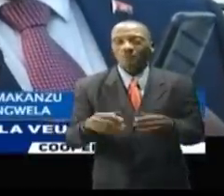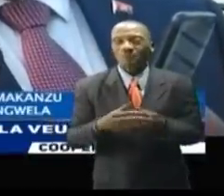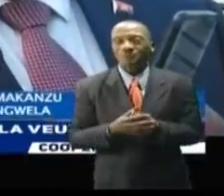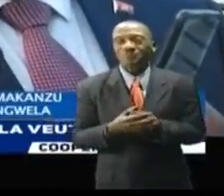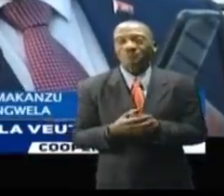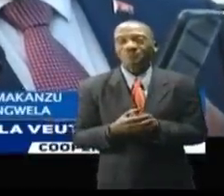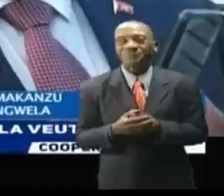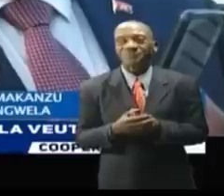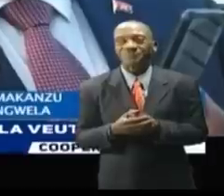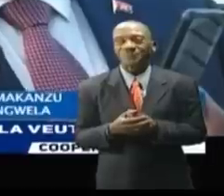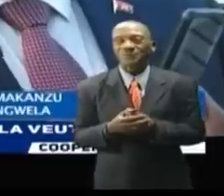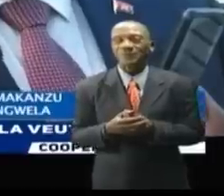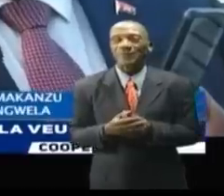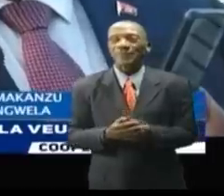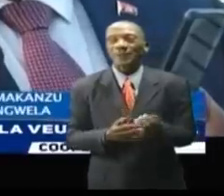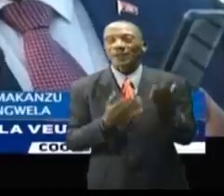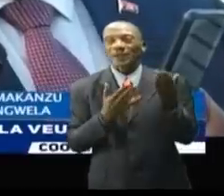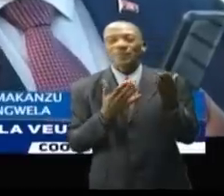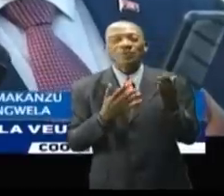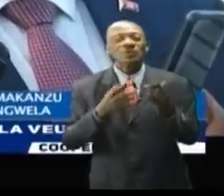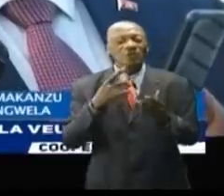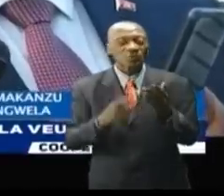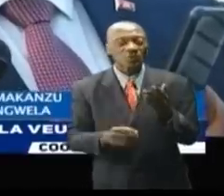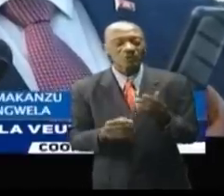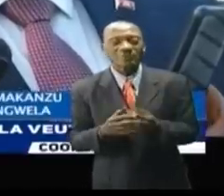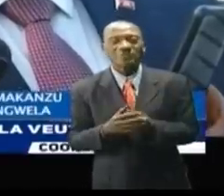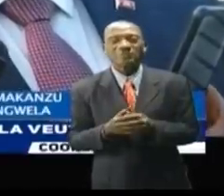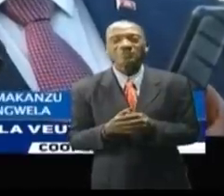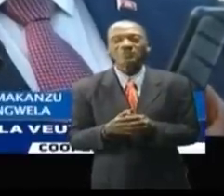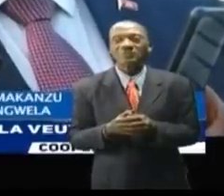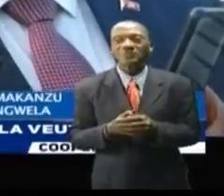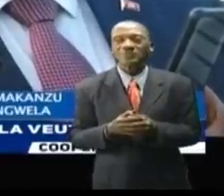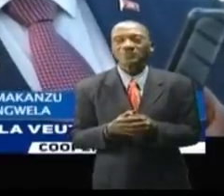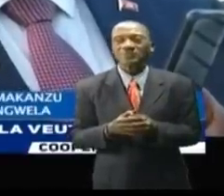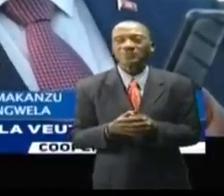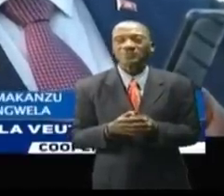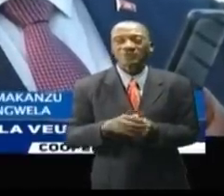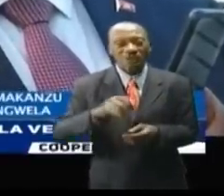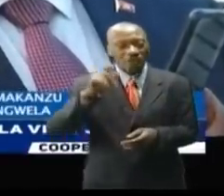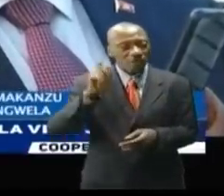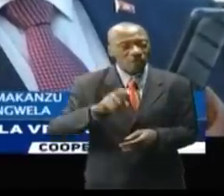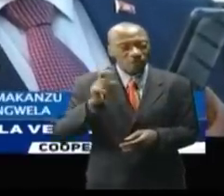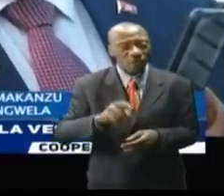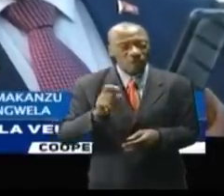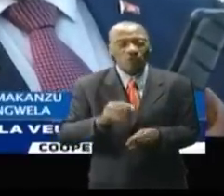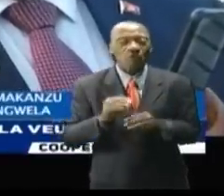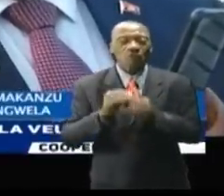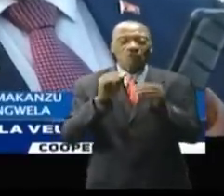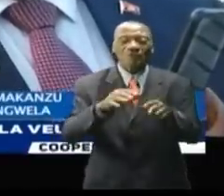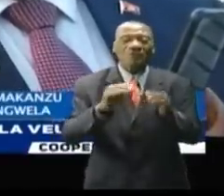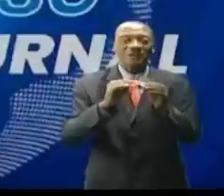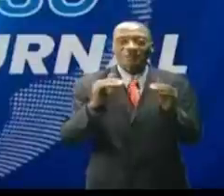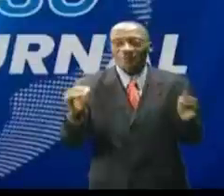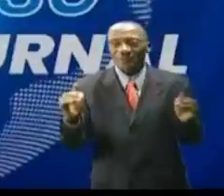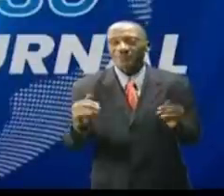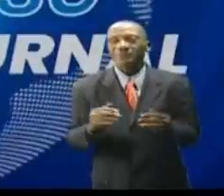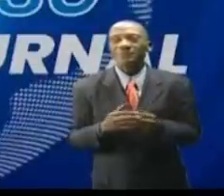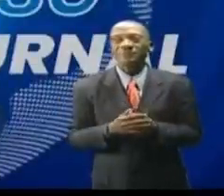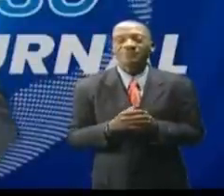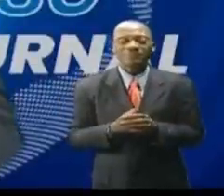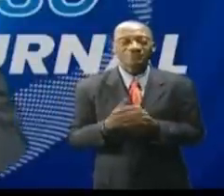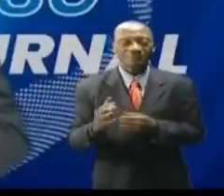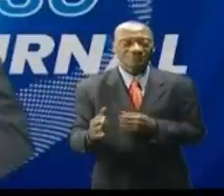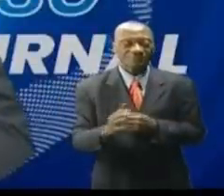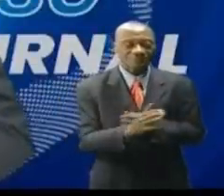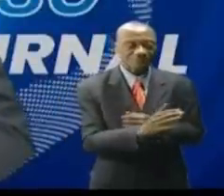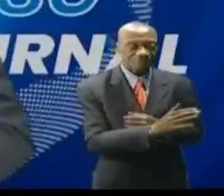vaut la peine, c'est ce qu'il faut qu'on cultive, et nous tous. Parce qu'il n'y a que ça qui amène le progrès. Et le tout